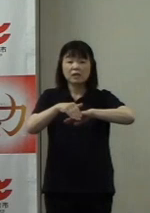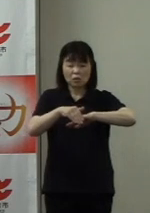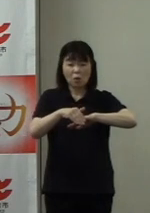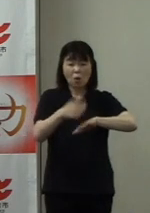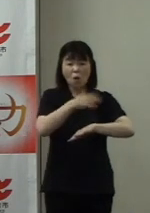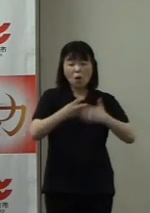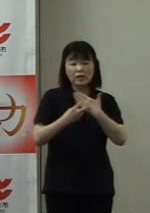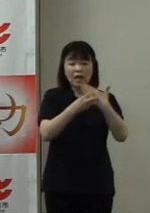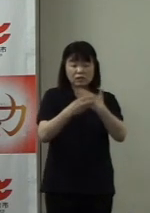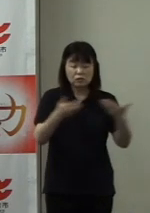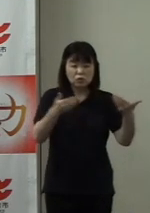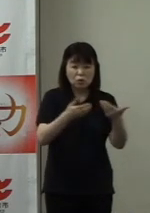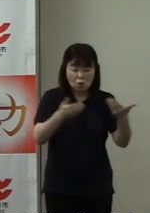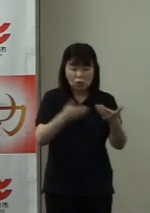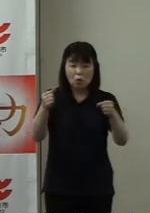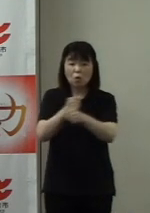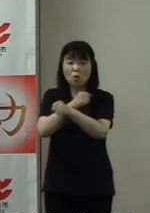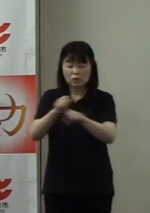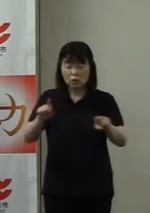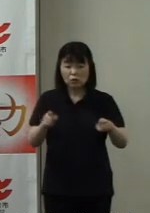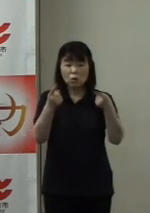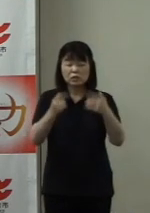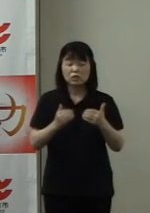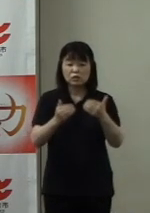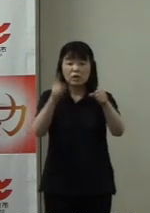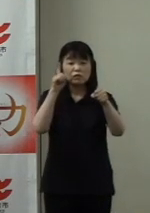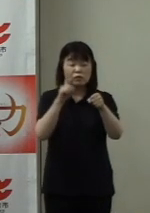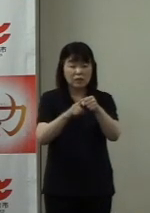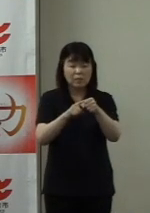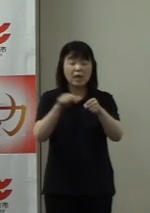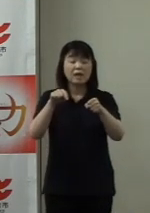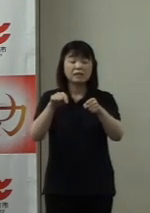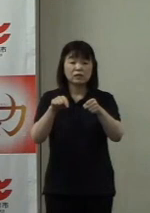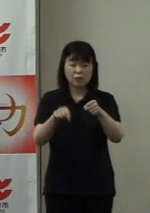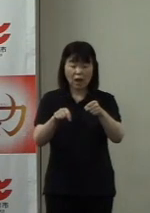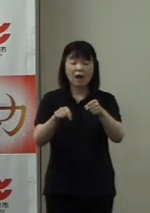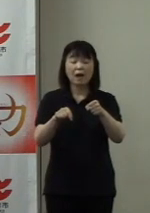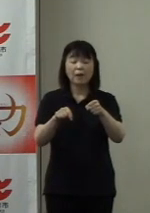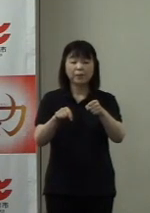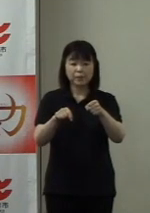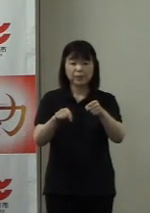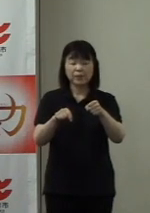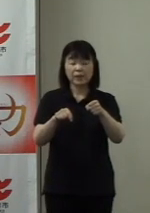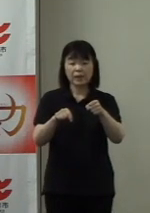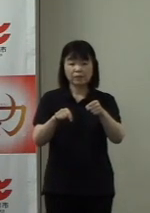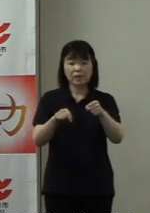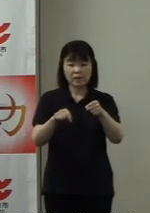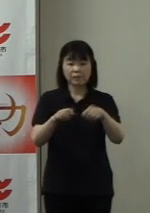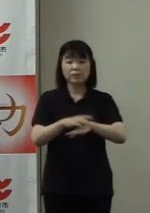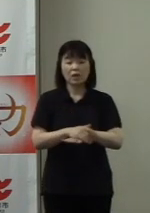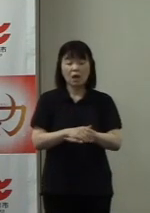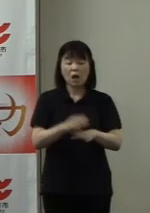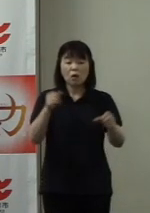施と工事を並行して行うためには工事工程をさらに細かく設定する必要があり、そのためには工期延長及